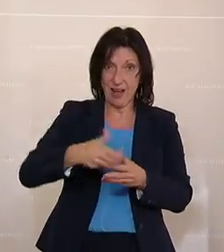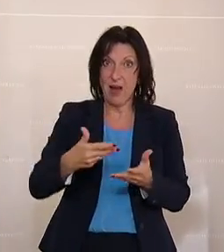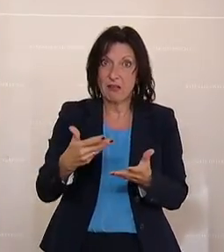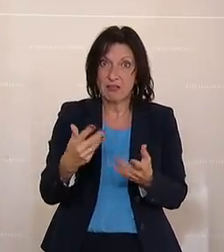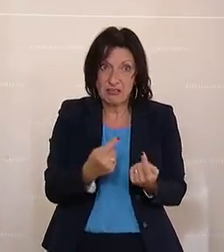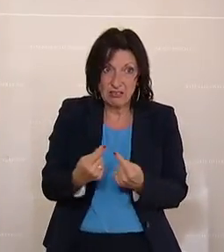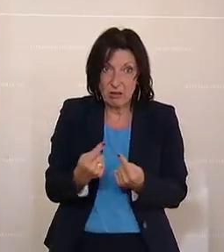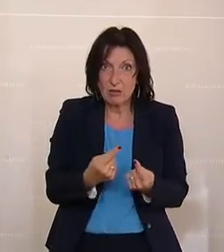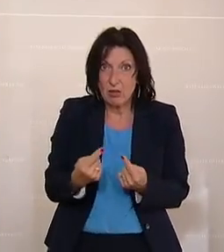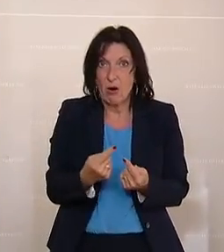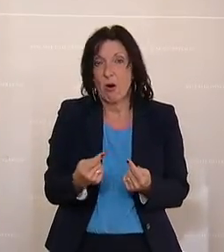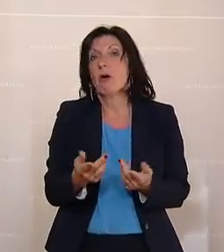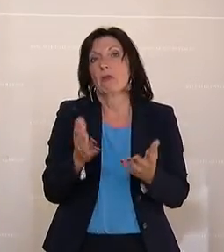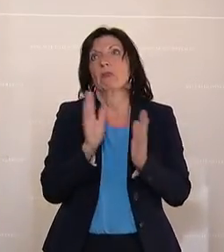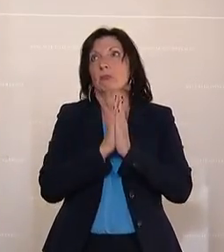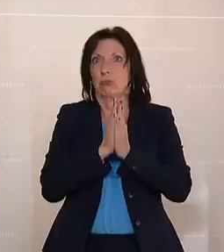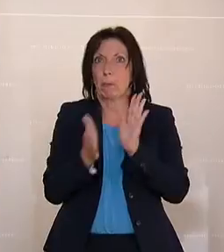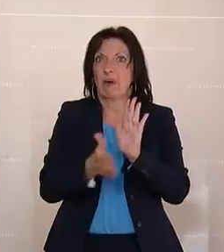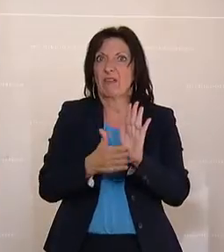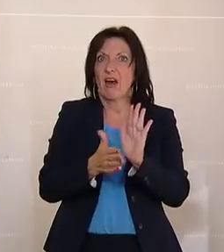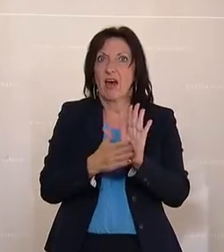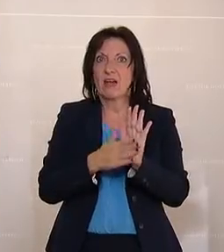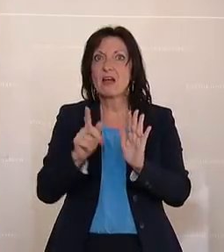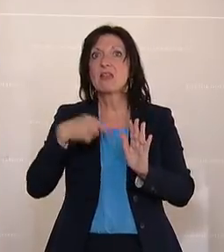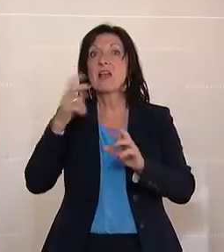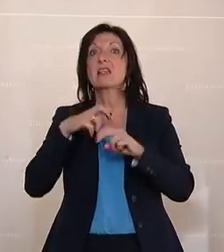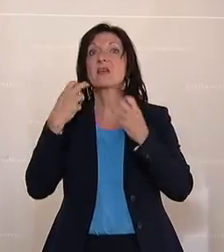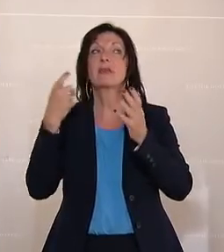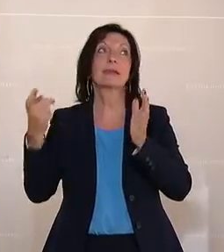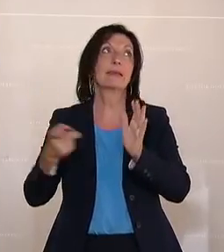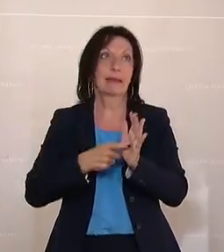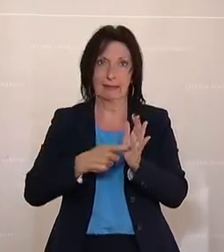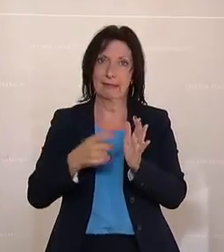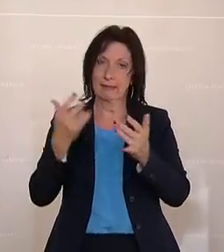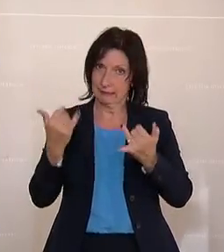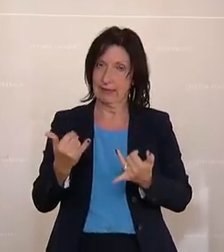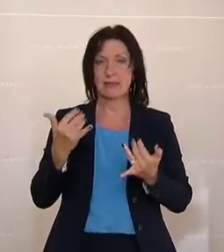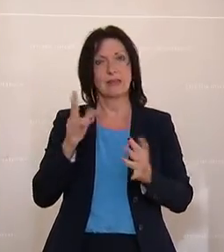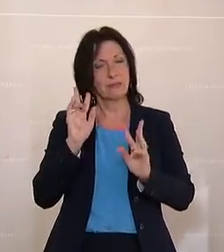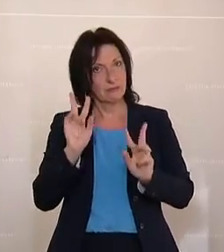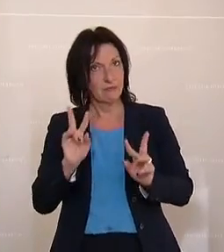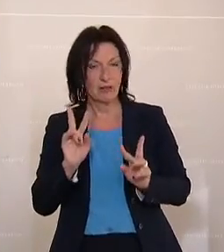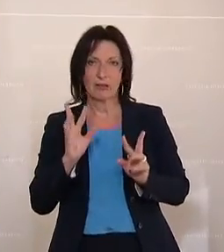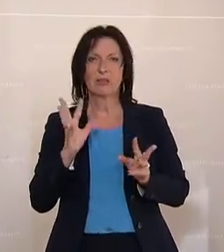dieser kommende Ausschuss sein wird. Denn es fällt mittlerweile schwer, der ÖVP zu